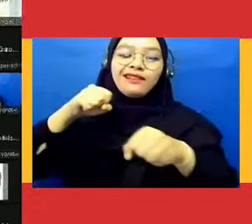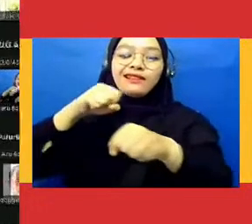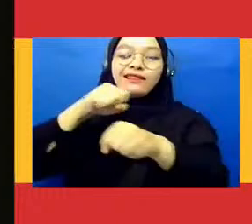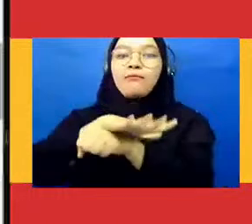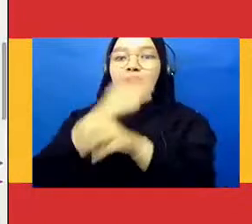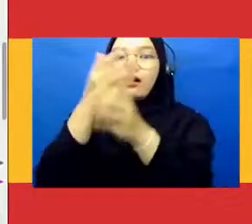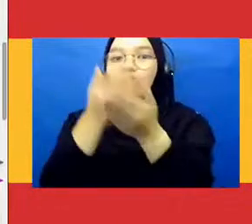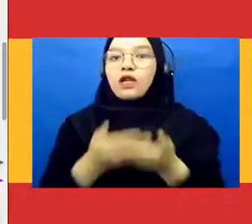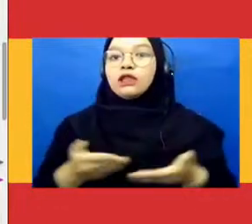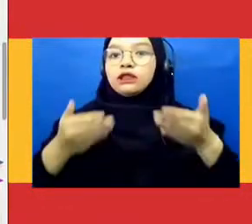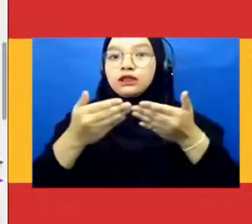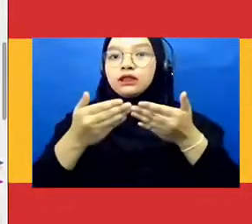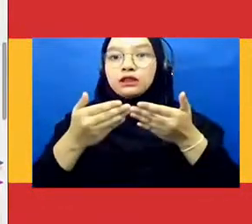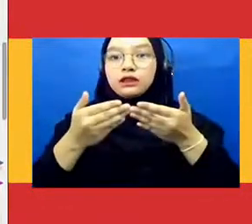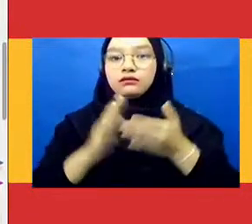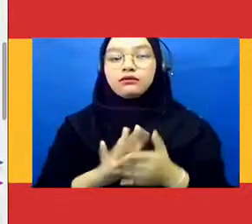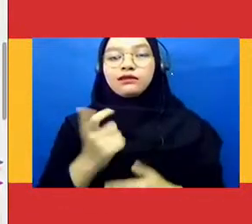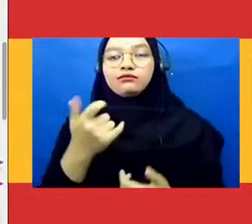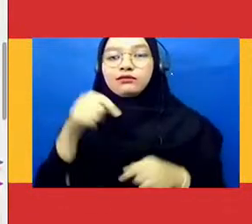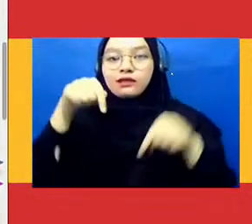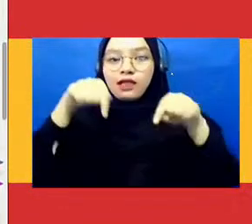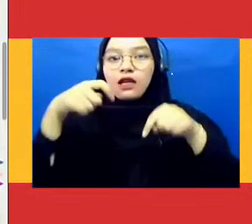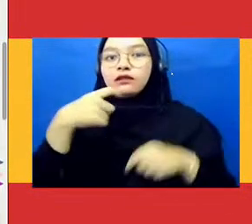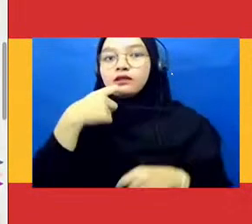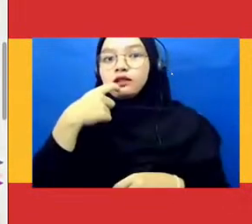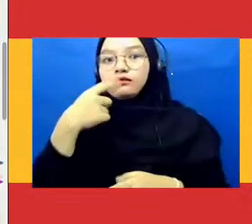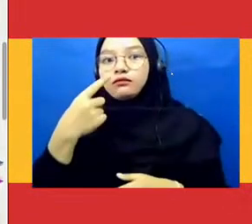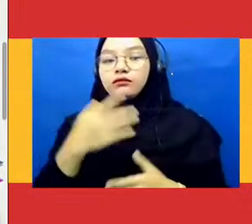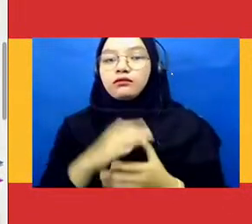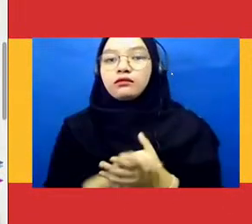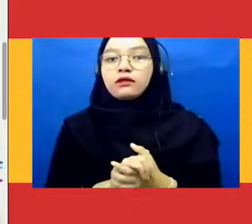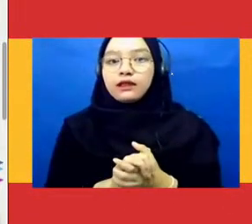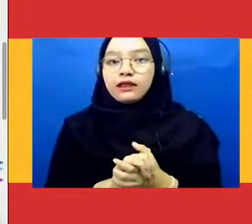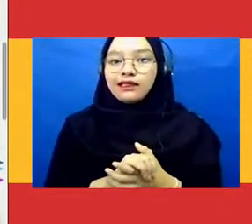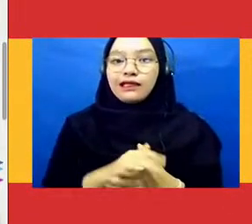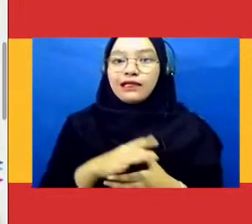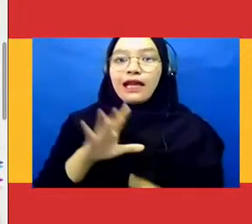Ibu, silakan coba ambil di sticky note ini.